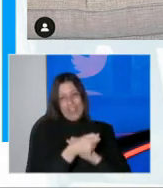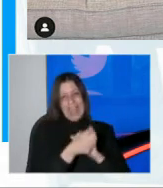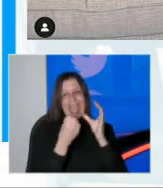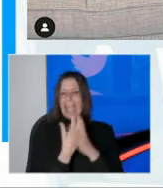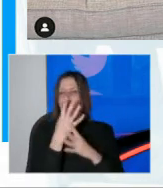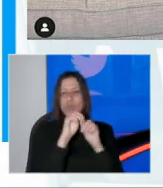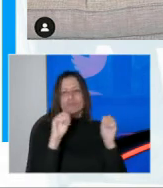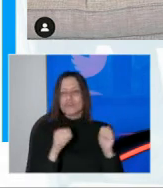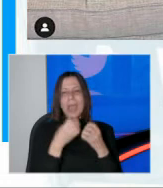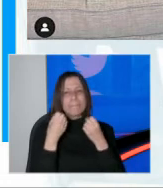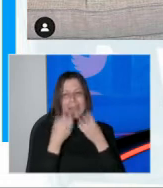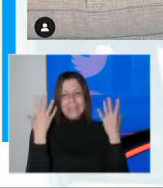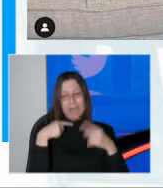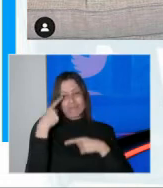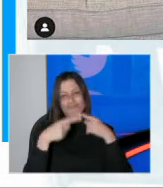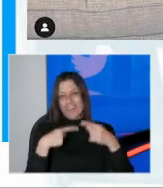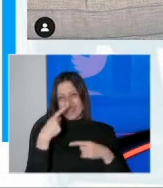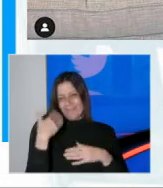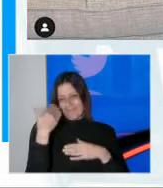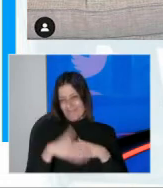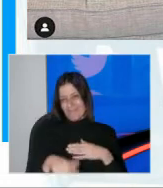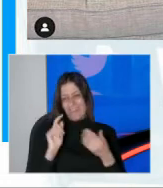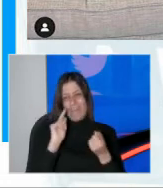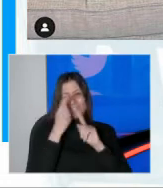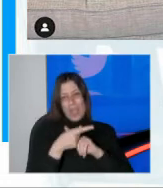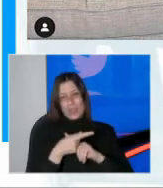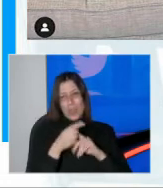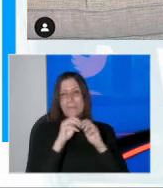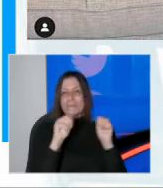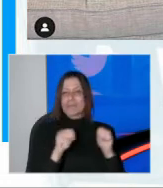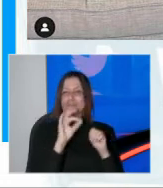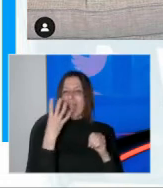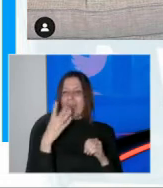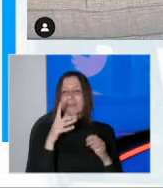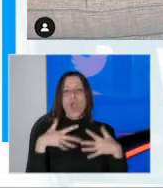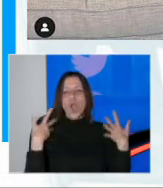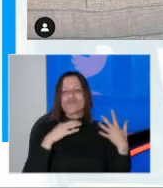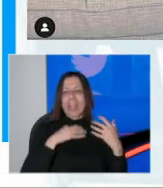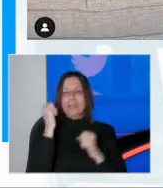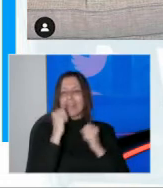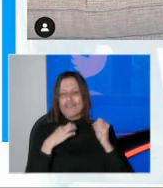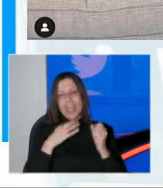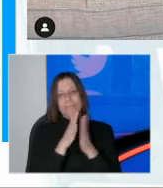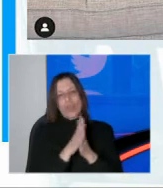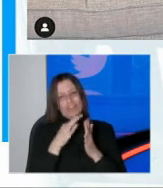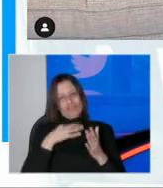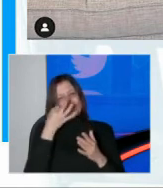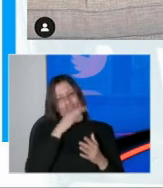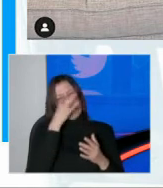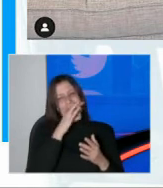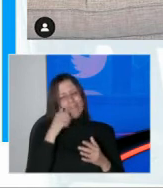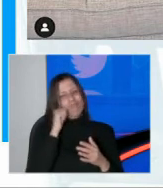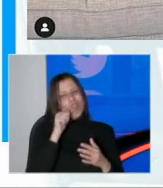הקמנו משפחה מדהימה, ובשנה החולפת הפכנו ברוך השם למשפחה של ארבעה. הם האושר שלי, המנוע שלי, המוטיבציה שלי להשתפר כל